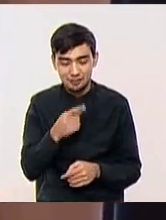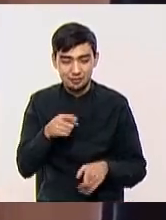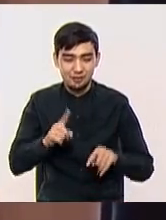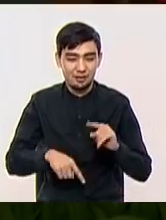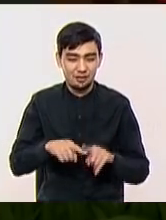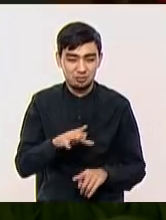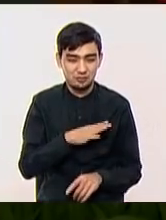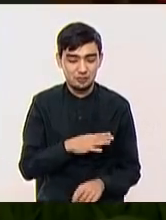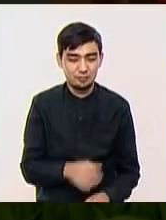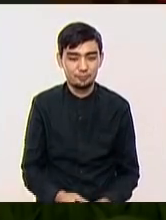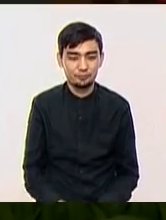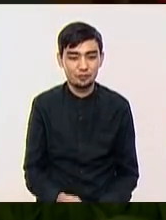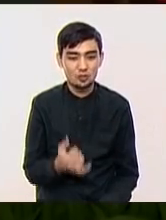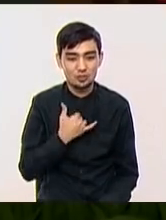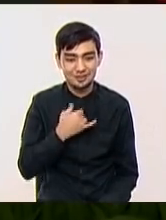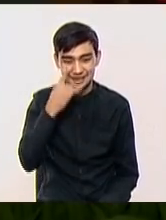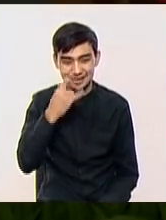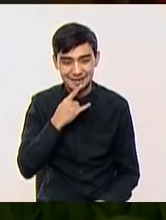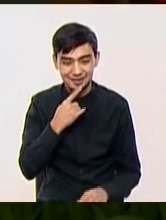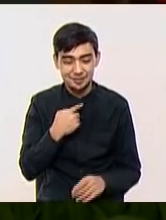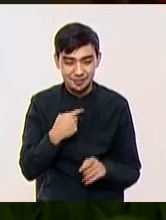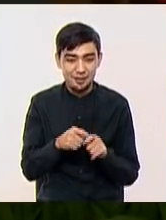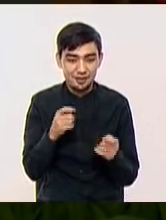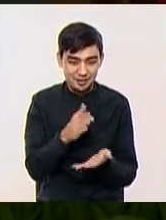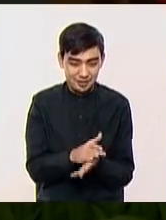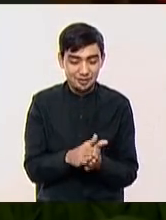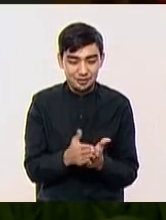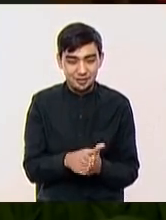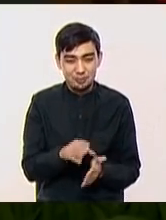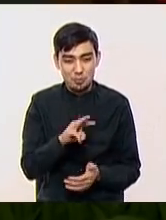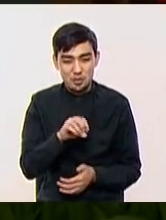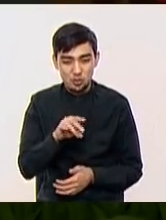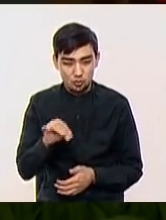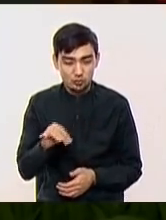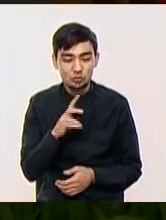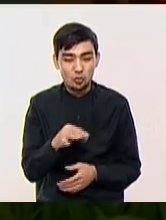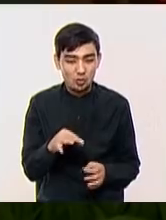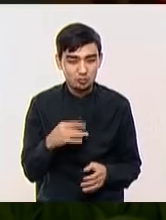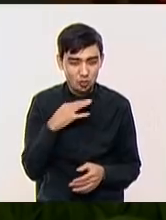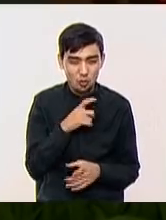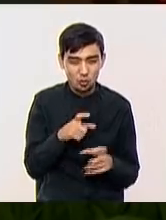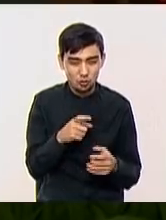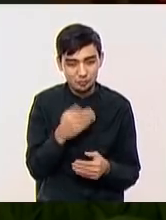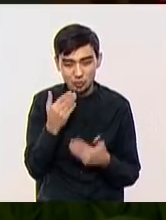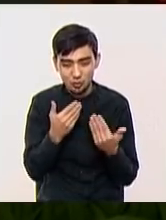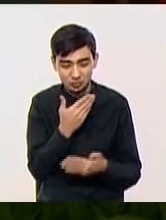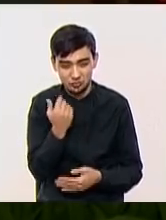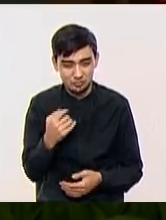болатын көрінеді. Бізде қазақша мәзір ашылғалы бері бар негізінде, бірақ көп сұранысқа ие емес.